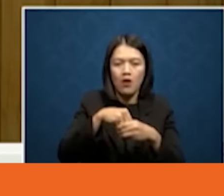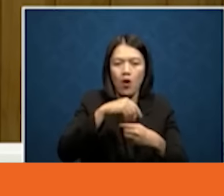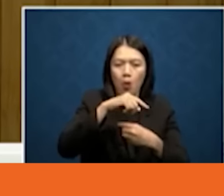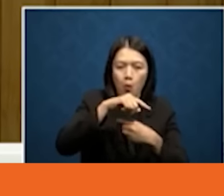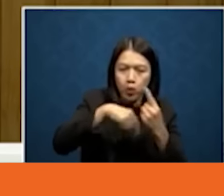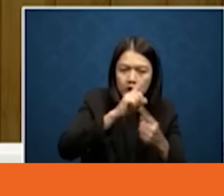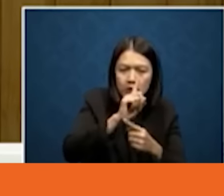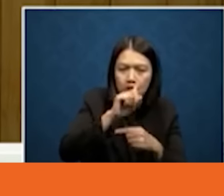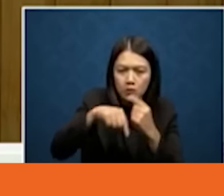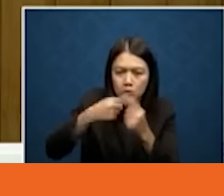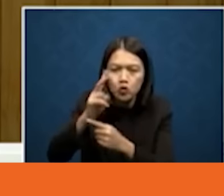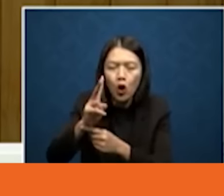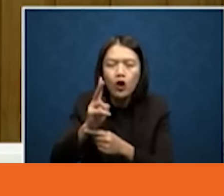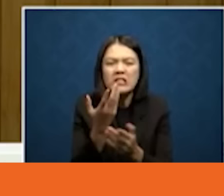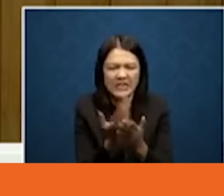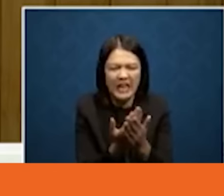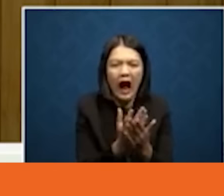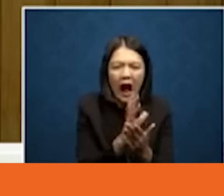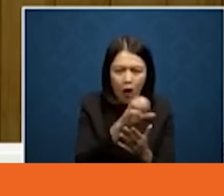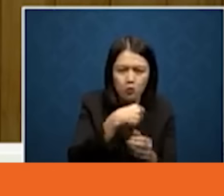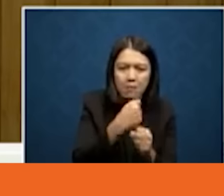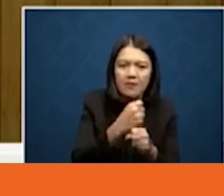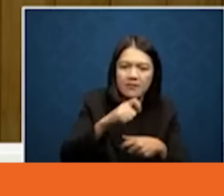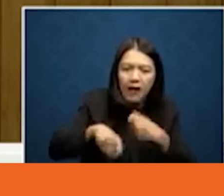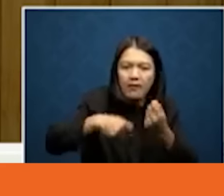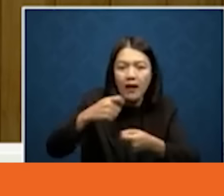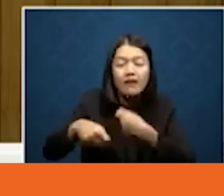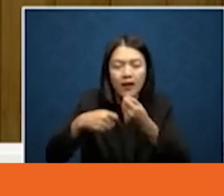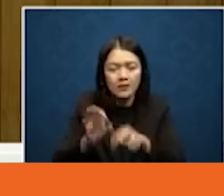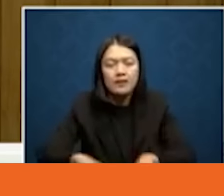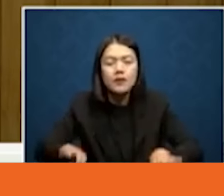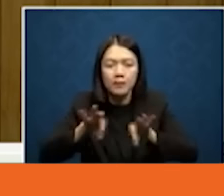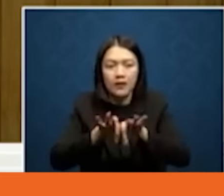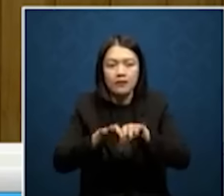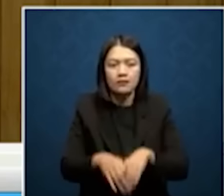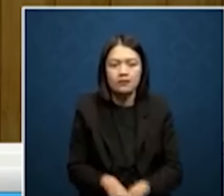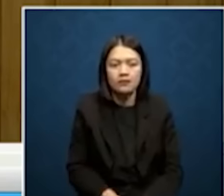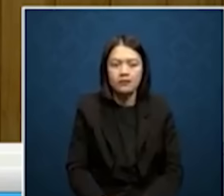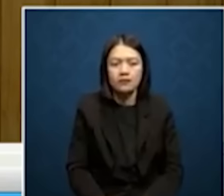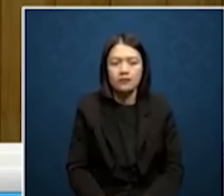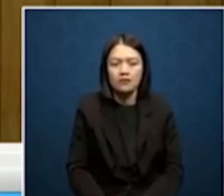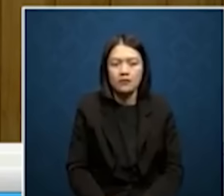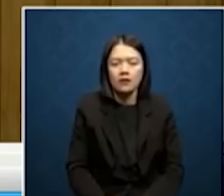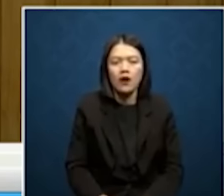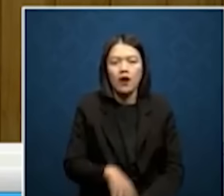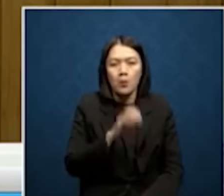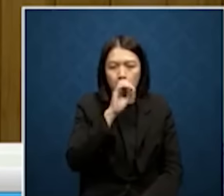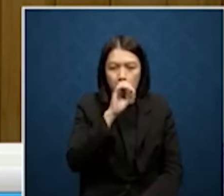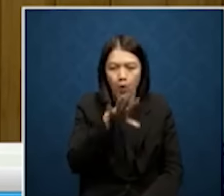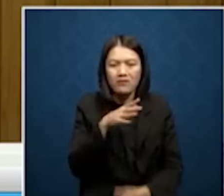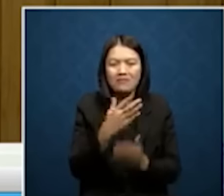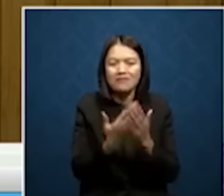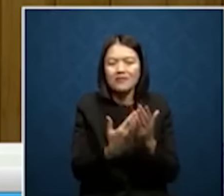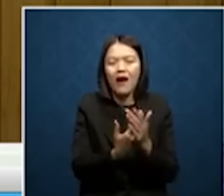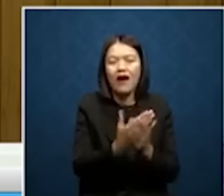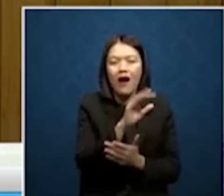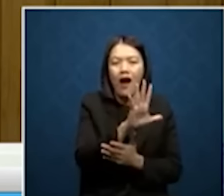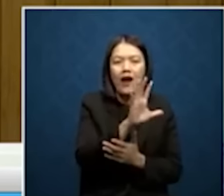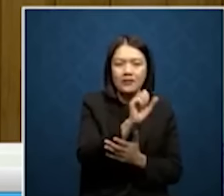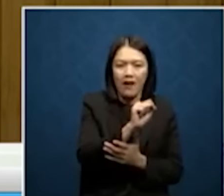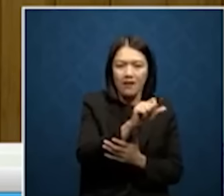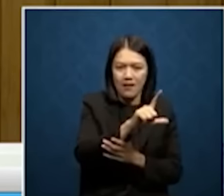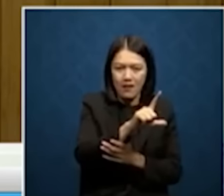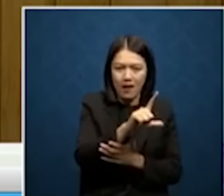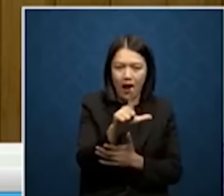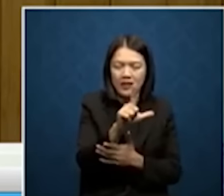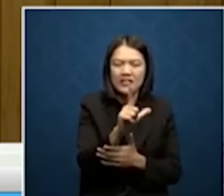รอบคือจำเป็นจะต้องเอาไอ้เงินเนี้ยไปหมุนให้ได้คือไปใช้นะครับเพราะฉะนั้นเนี่ยเรายืนยันได้ว่าเงิน 500,000ล้านบาทที่